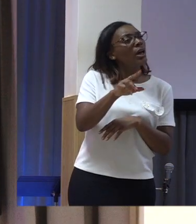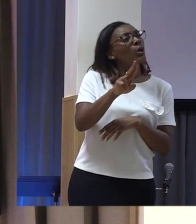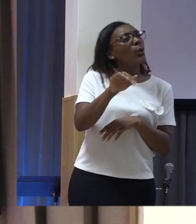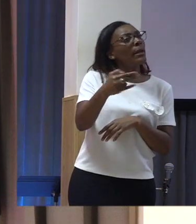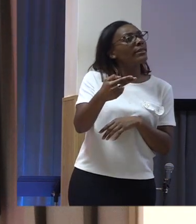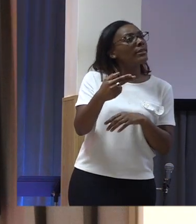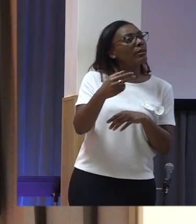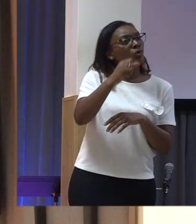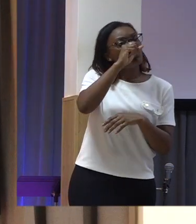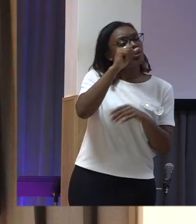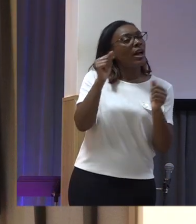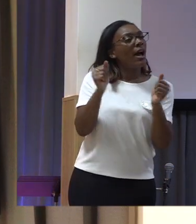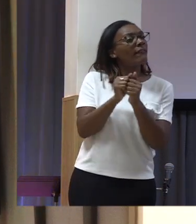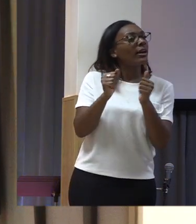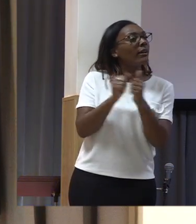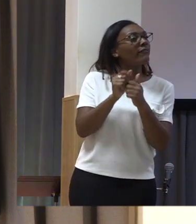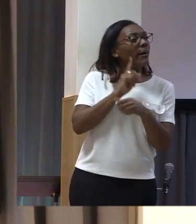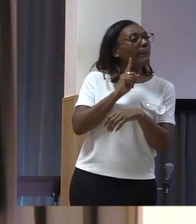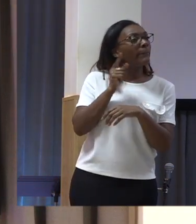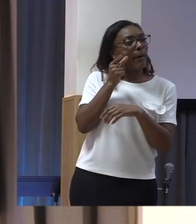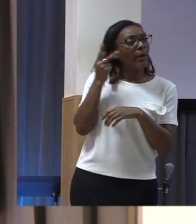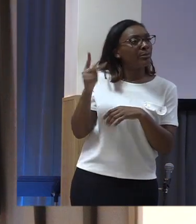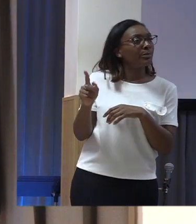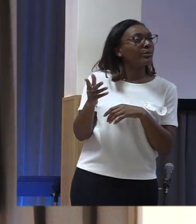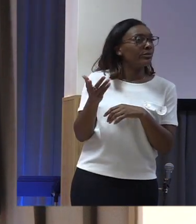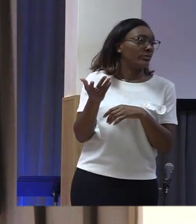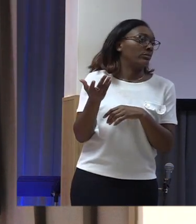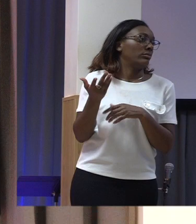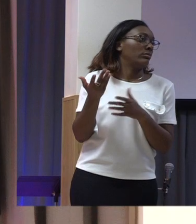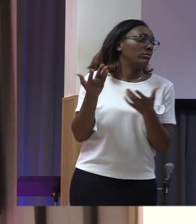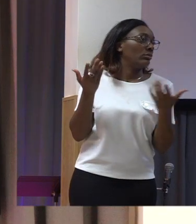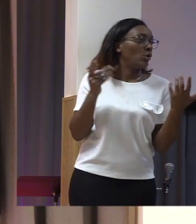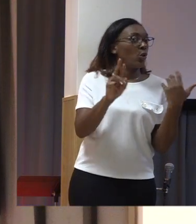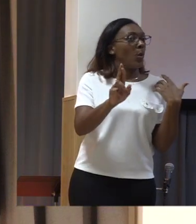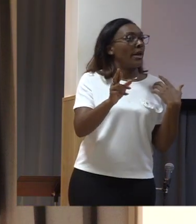le lit conjugal, le lit de son père. Donc il dit, tu n'auras